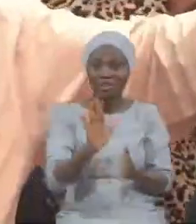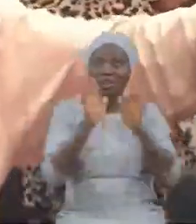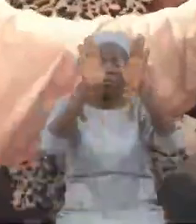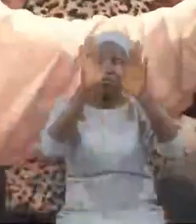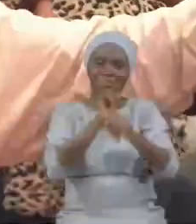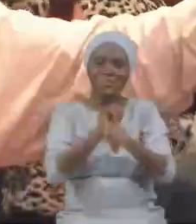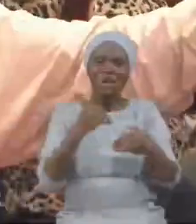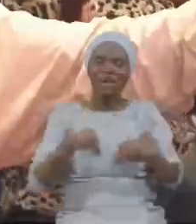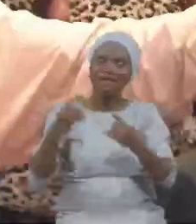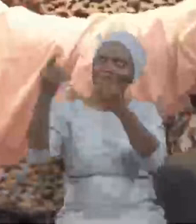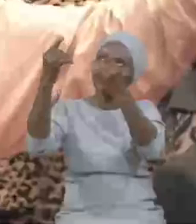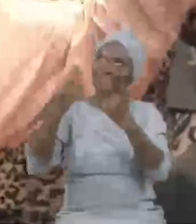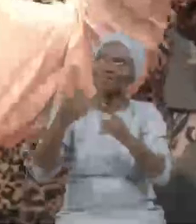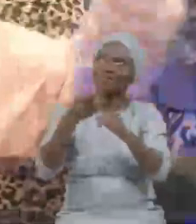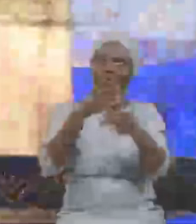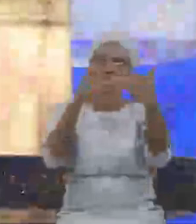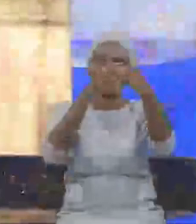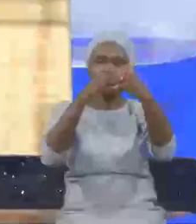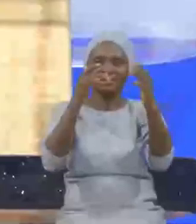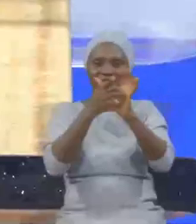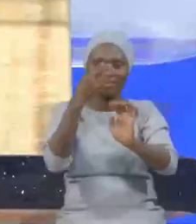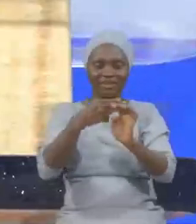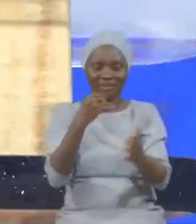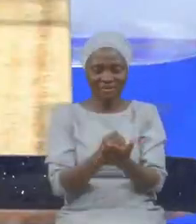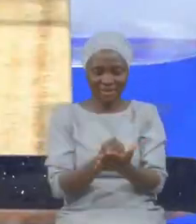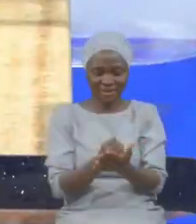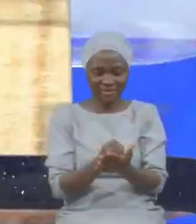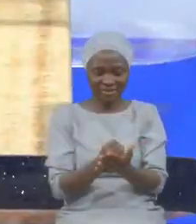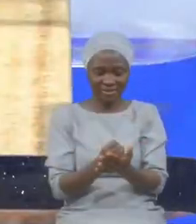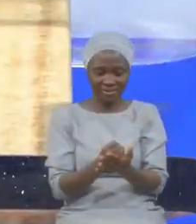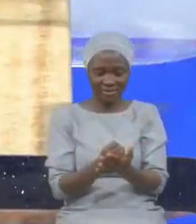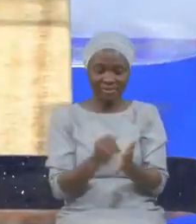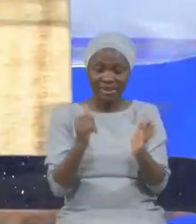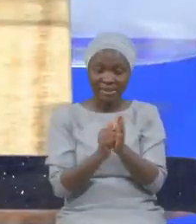Vos miracles sont venus du ciel.